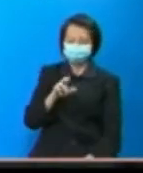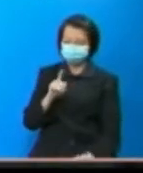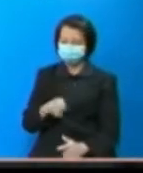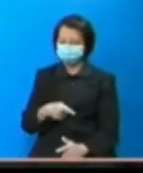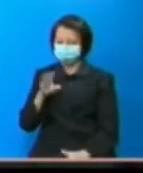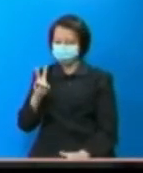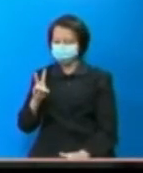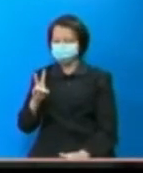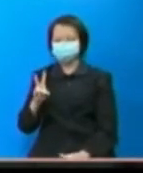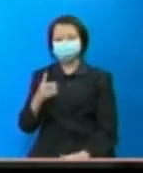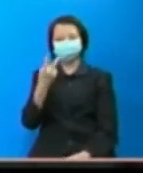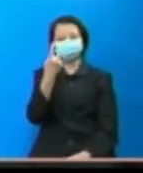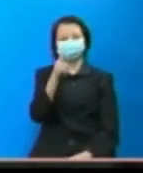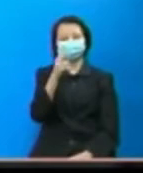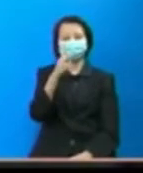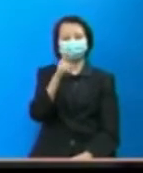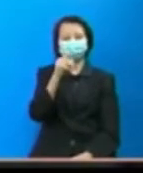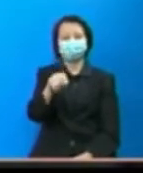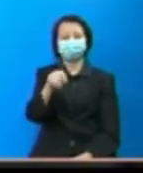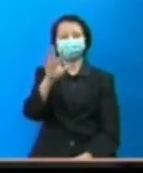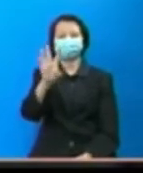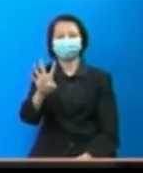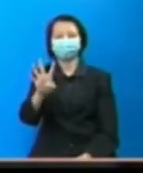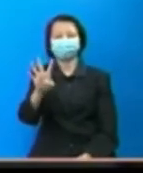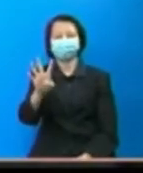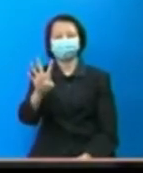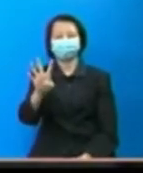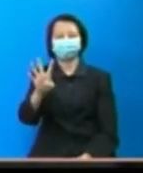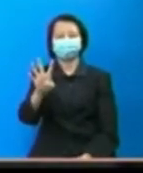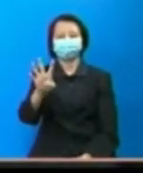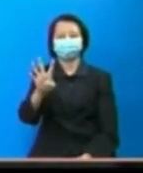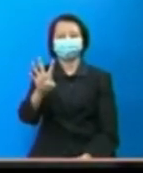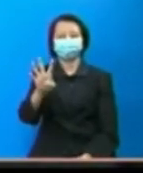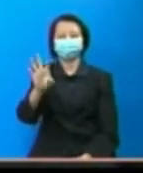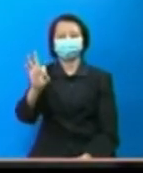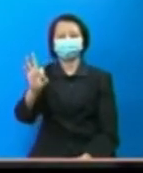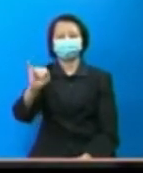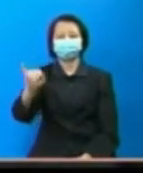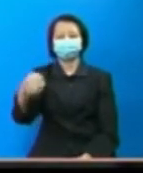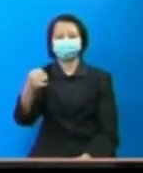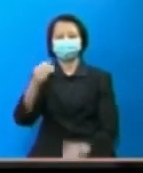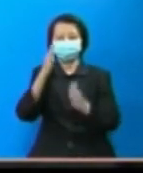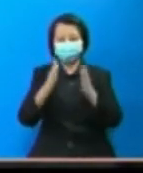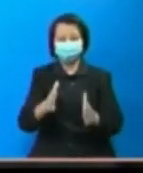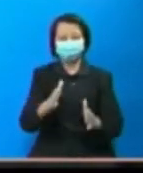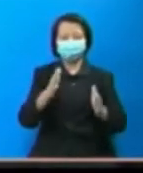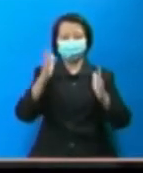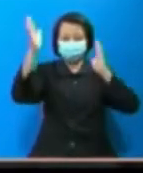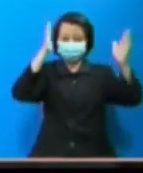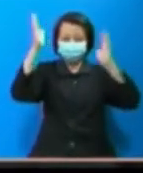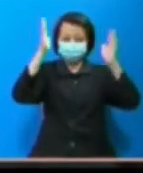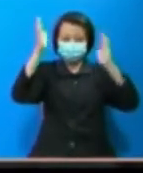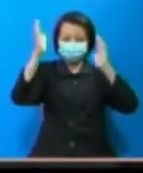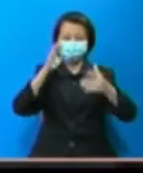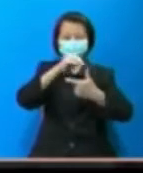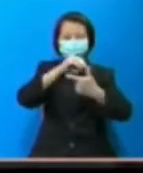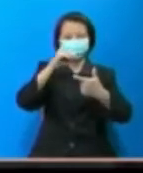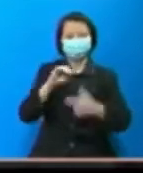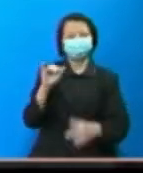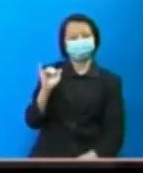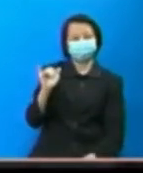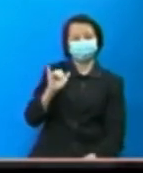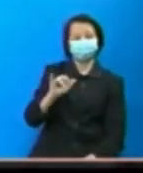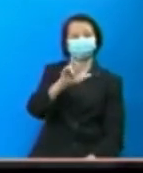seramai 12 puluhan 49 juta orang penduduk Malaysia atau